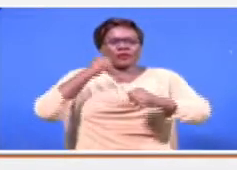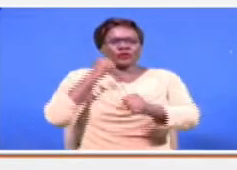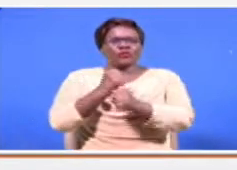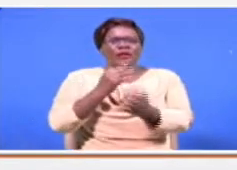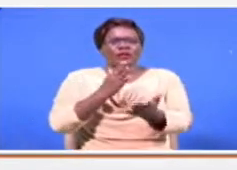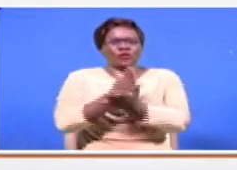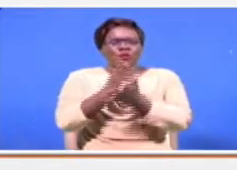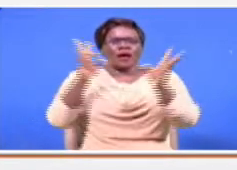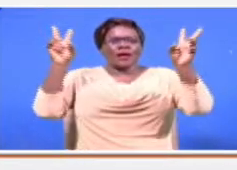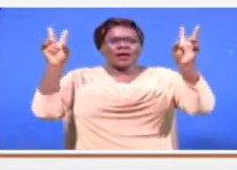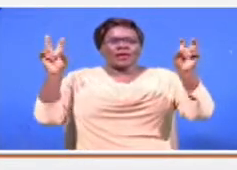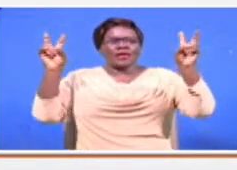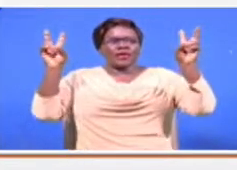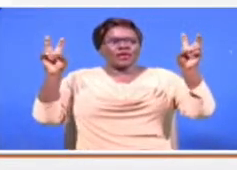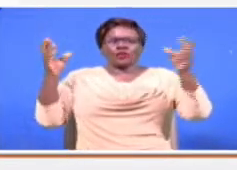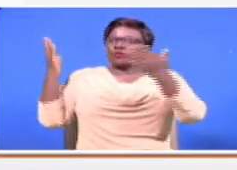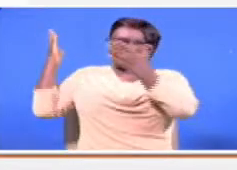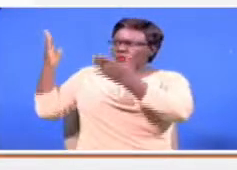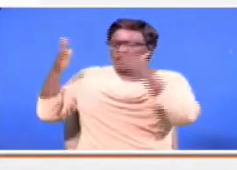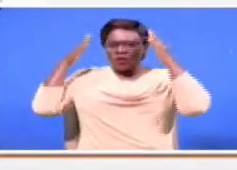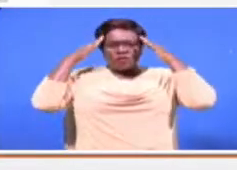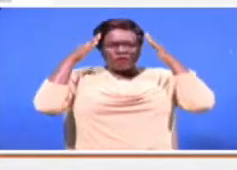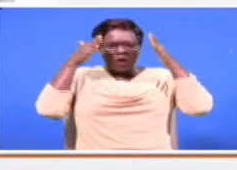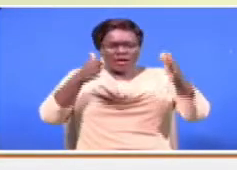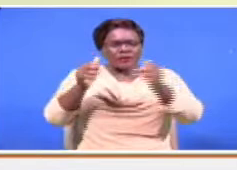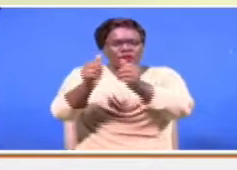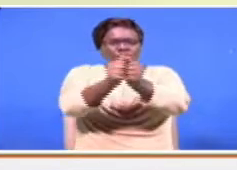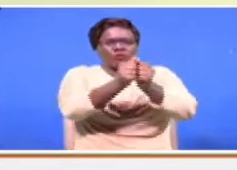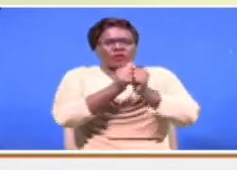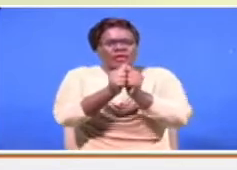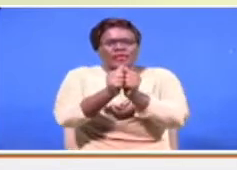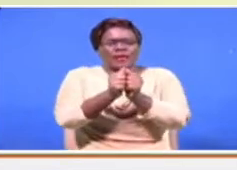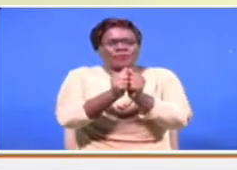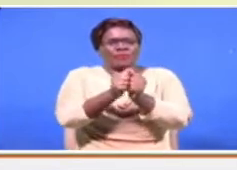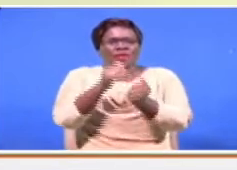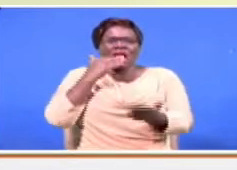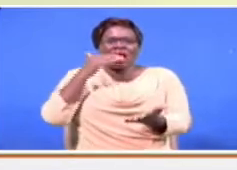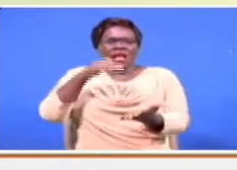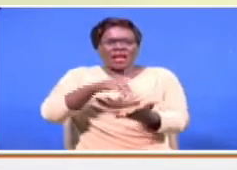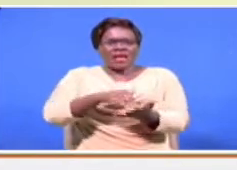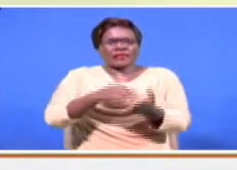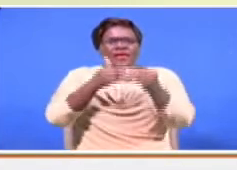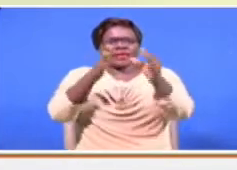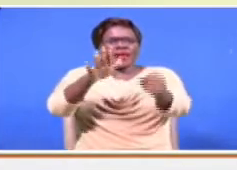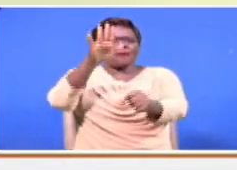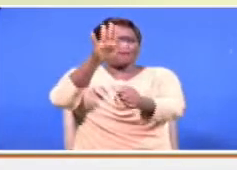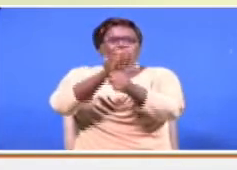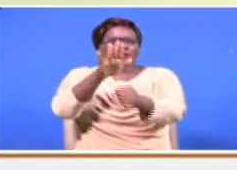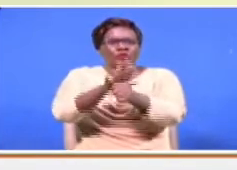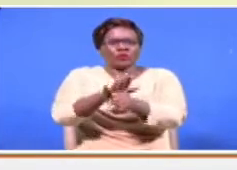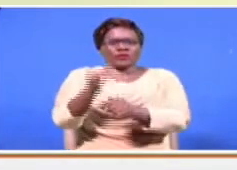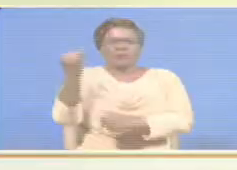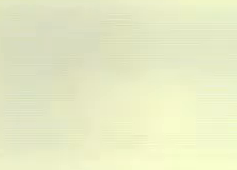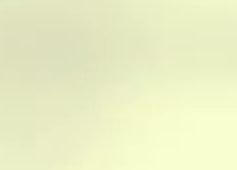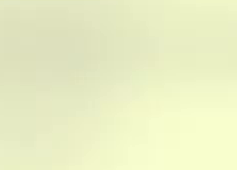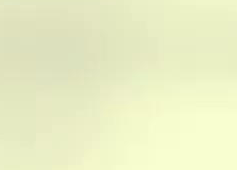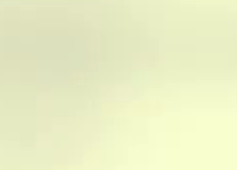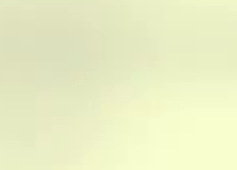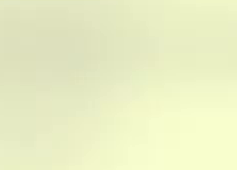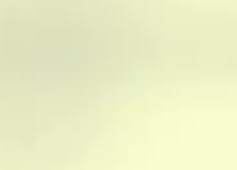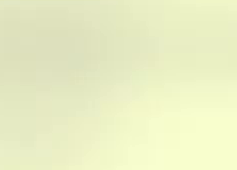kuwa masuala haya yanaangaziwa kwa pamoja. Kulingana na barua ya kiongozi wa wengi Kimani Ichung'wa na Opiyo